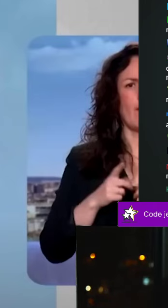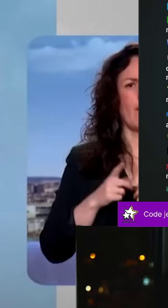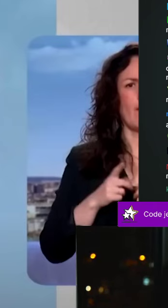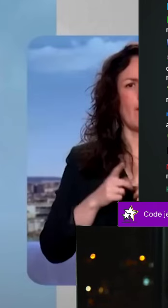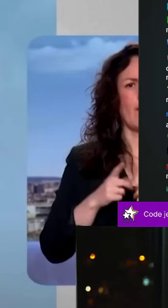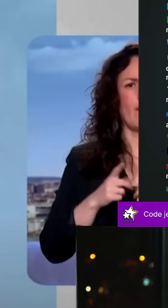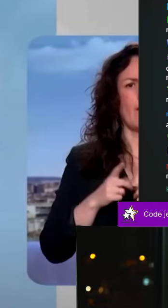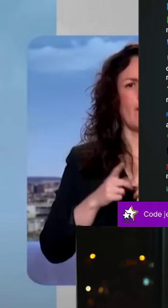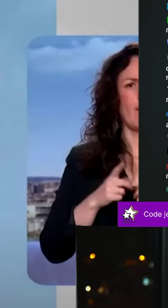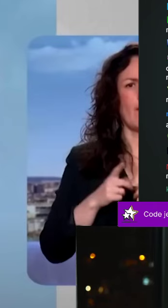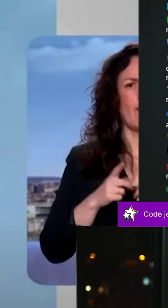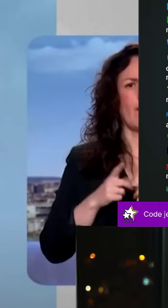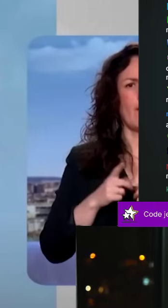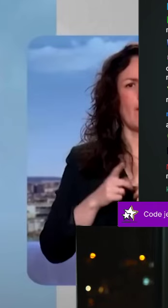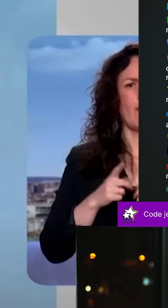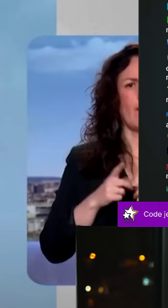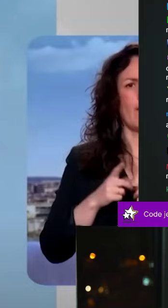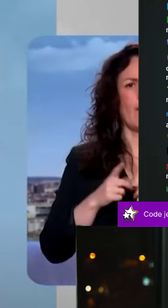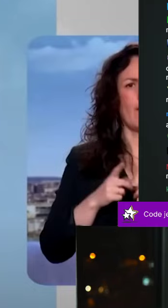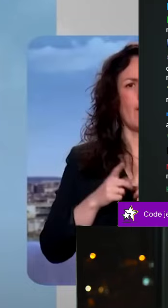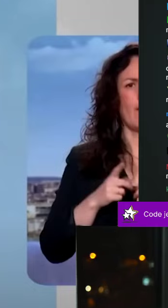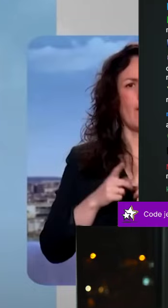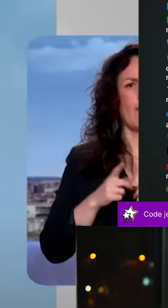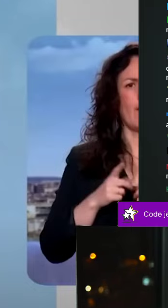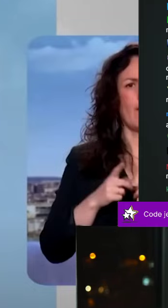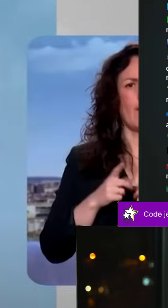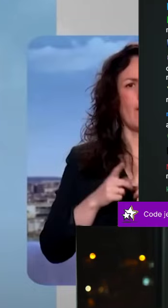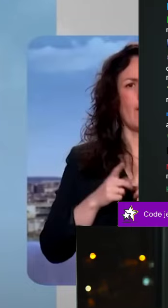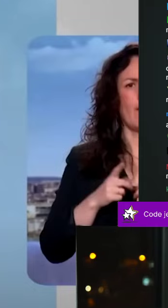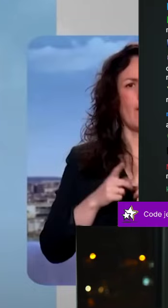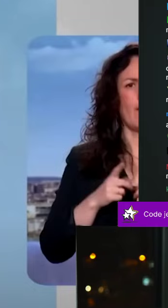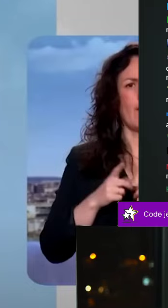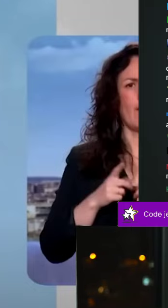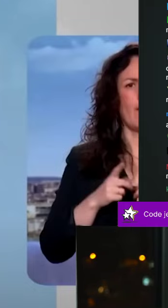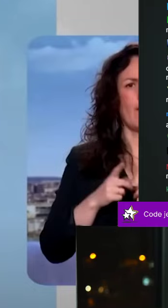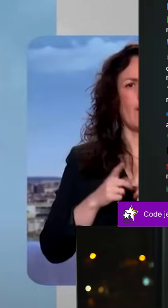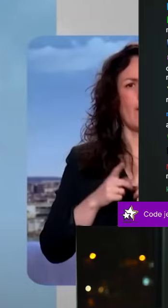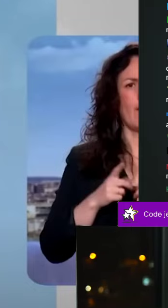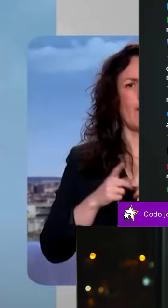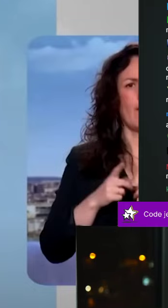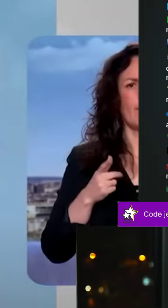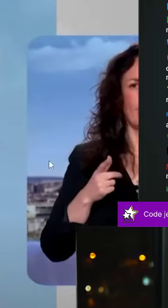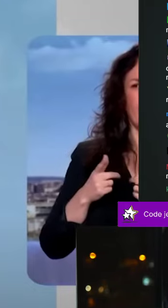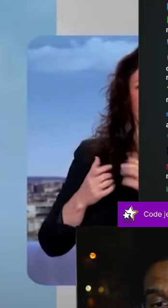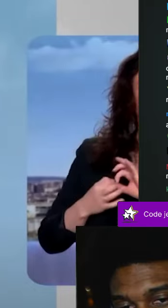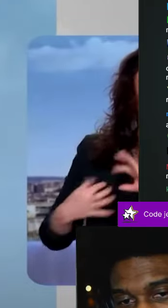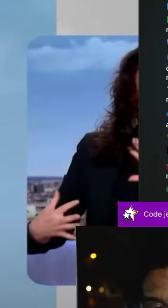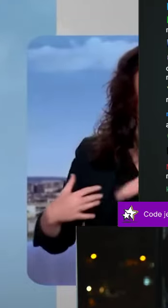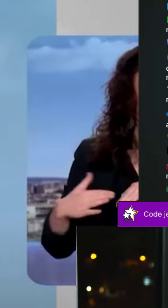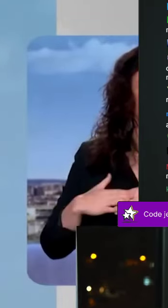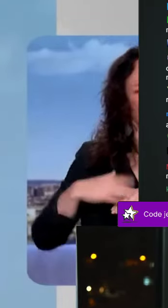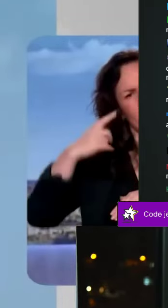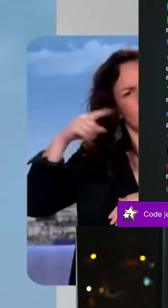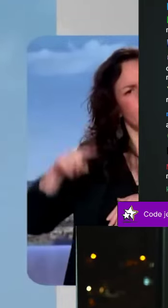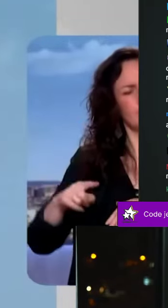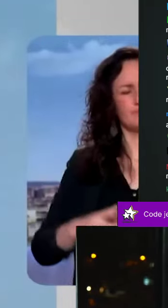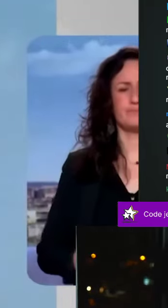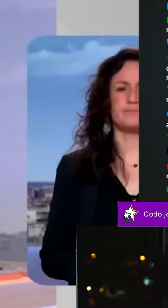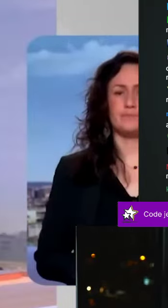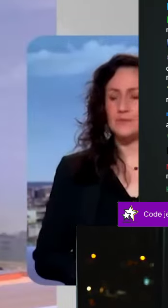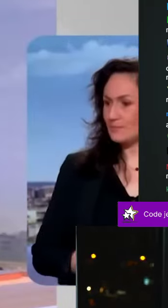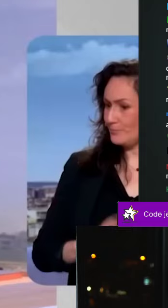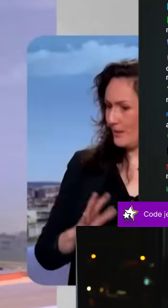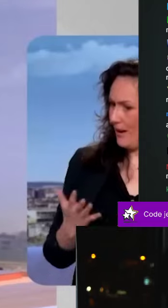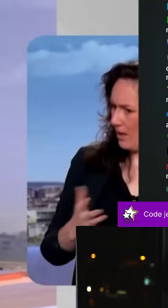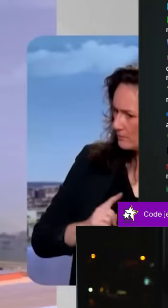c'était ce matin à 7h du matin donc vous imaginez bien qu'à 19h il y a beaucoup de choses qui ont changépris estce que le moment du compromis n'est pas